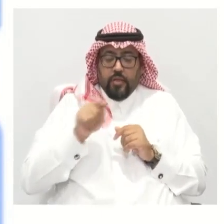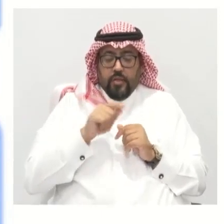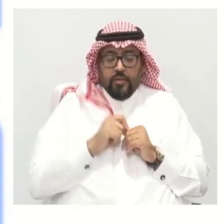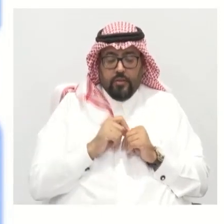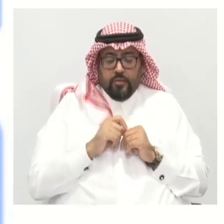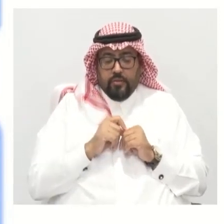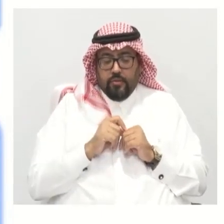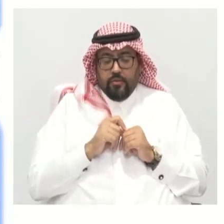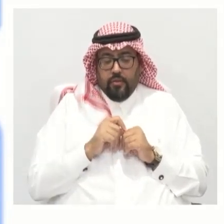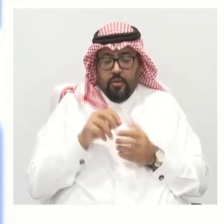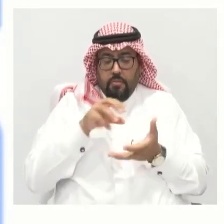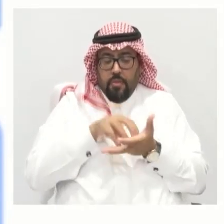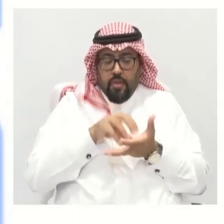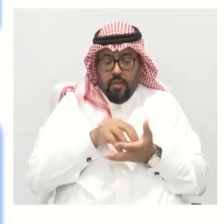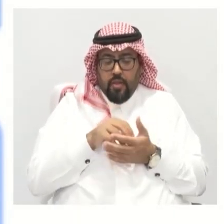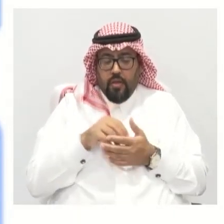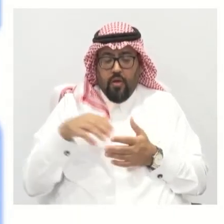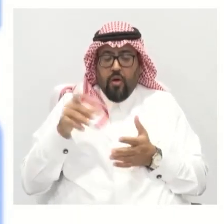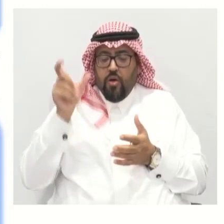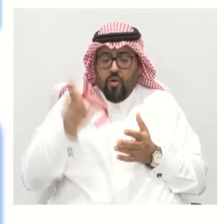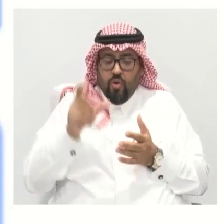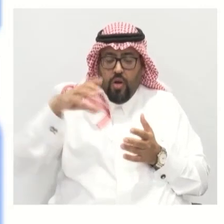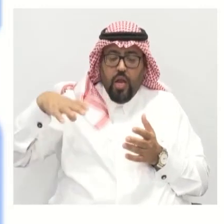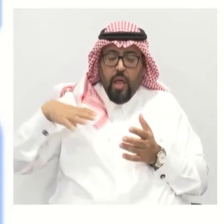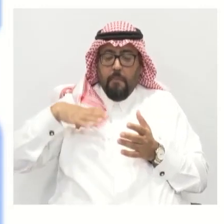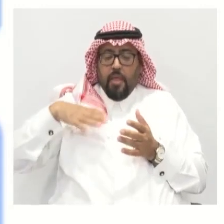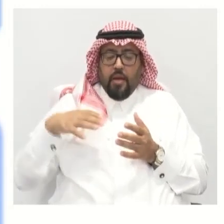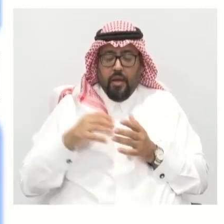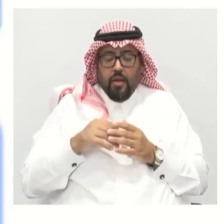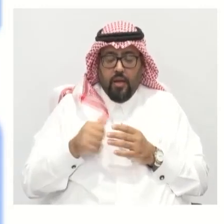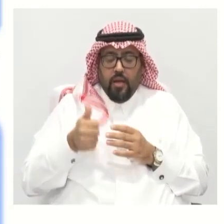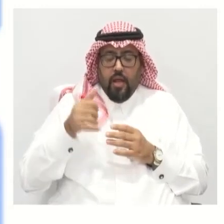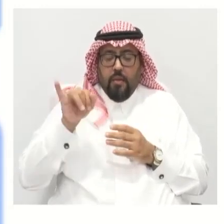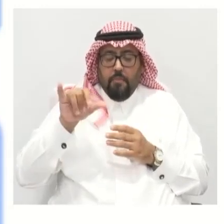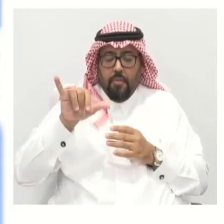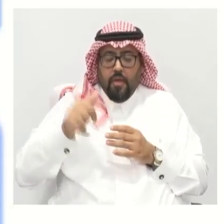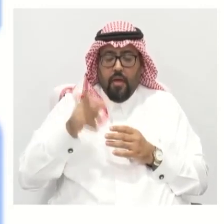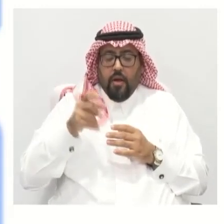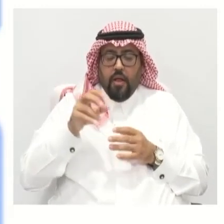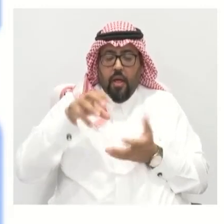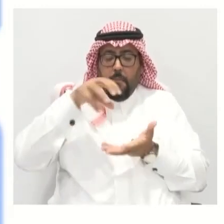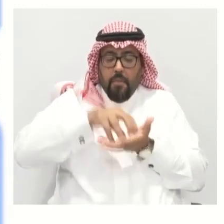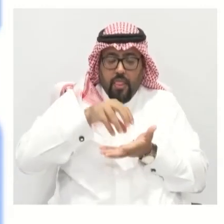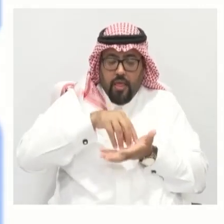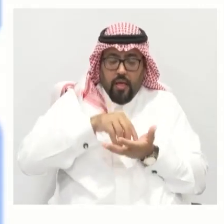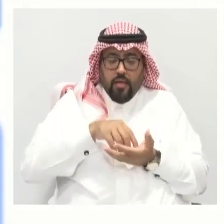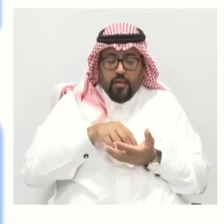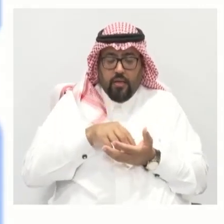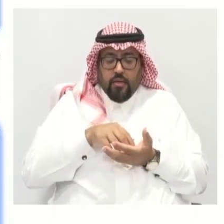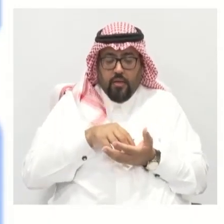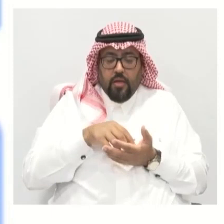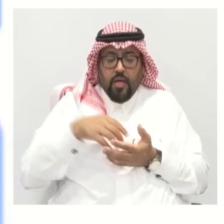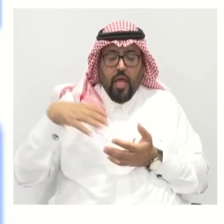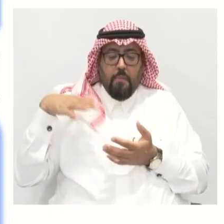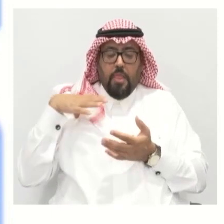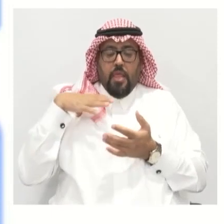يراس نعم احسنتم كل اماره كل اماره منطقه ماذا